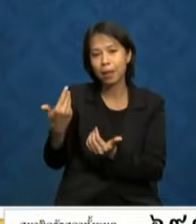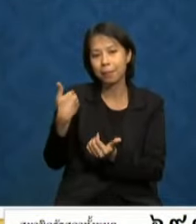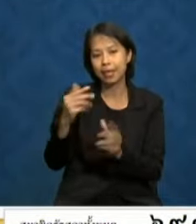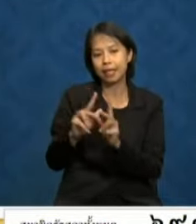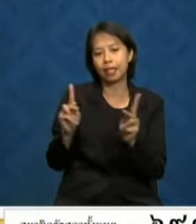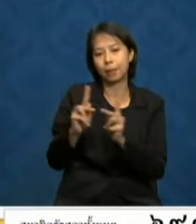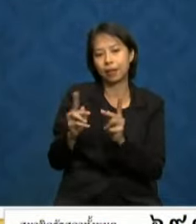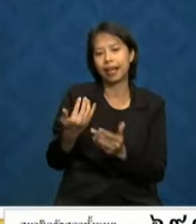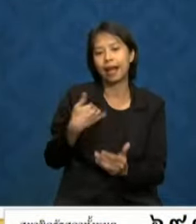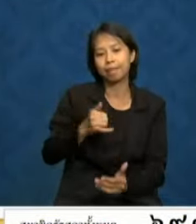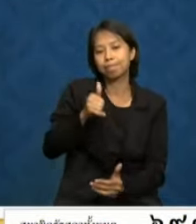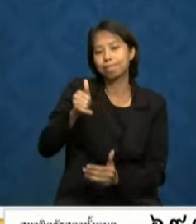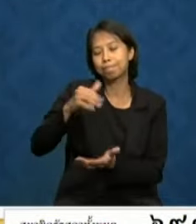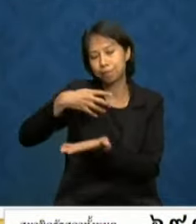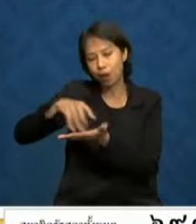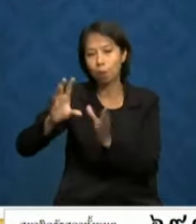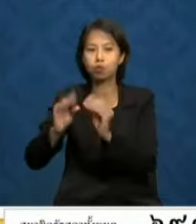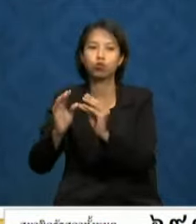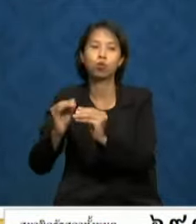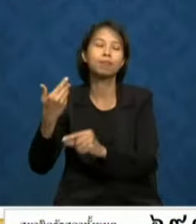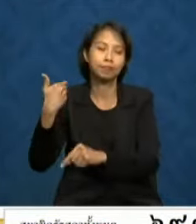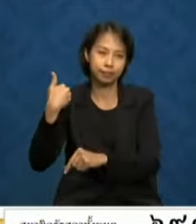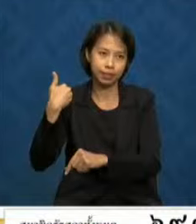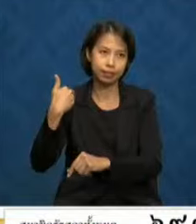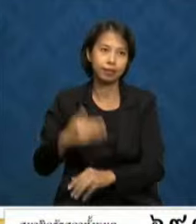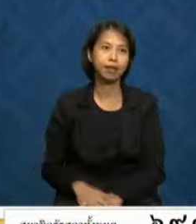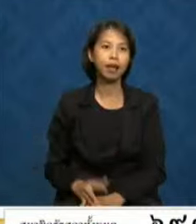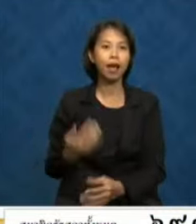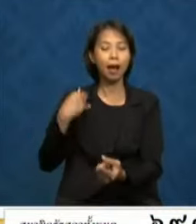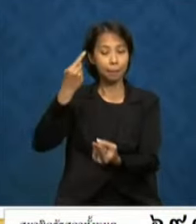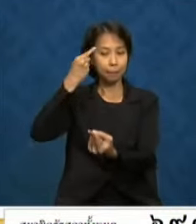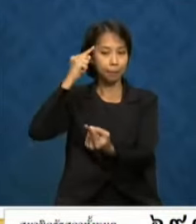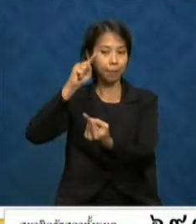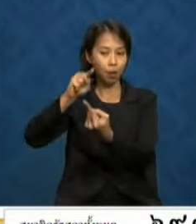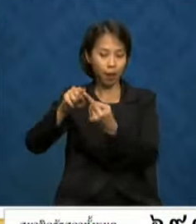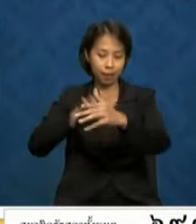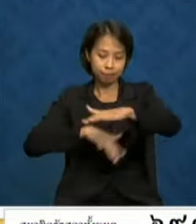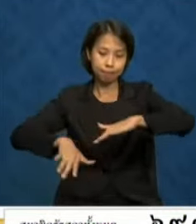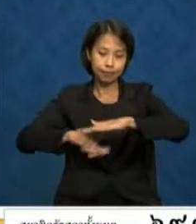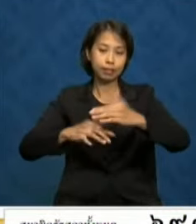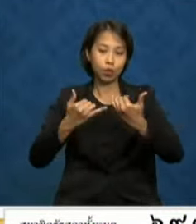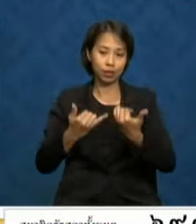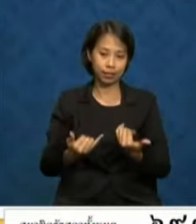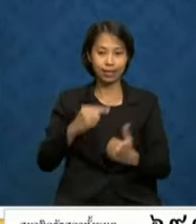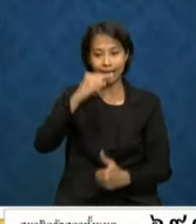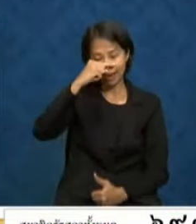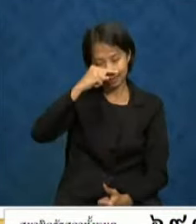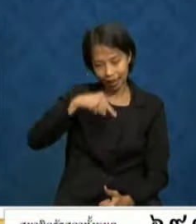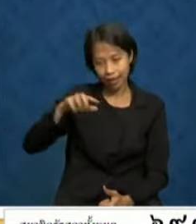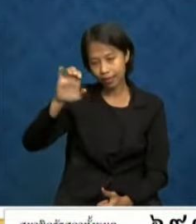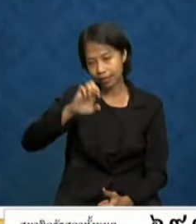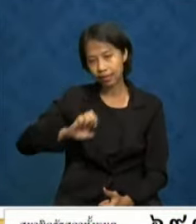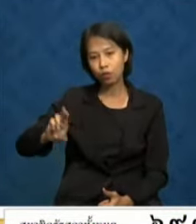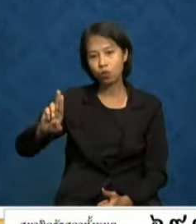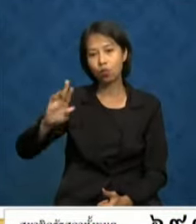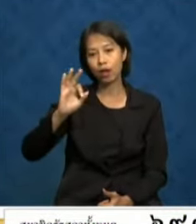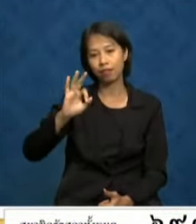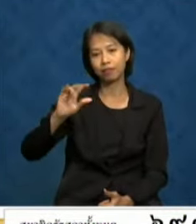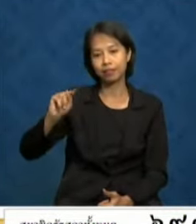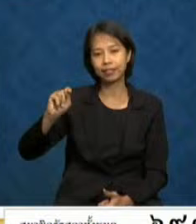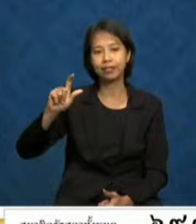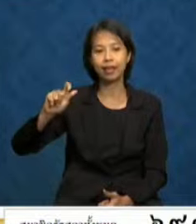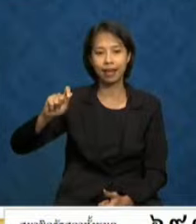รรมการต่างๆด้วยนะครับในการเจรจาเป้าหมายในเบื้องต้นไทย FTA ไทยสหภาพยุโรปเนี่ยกำหนด